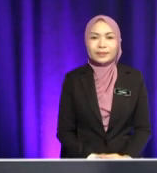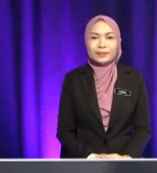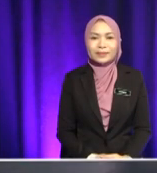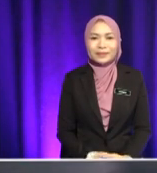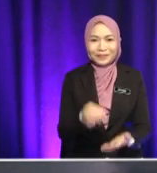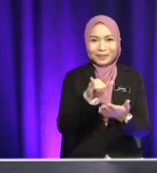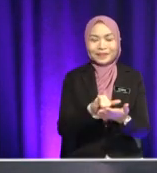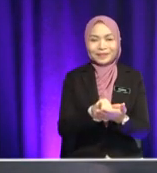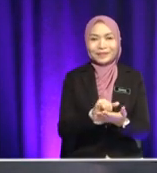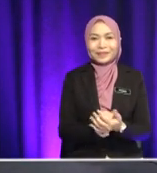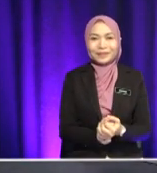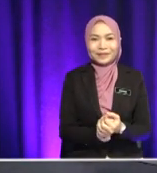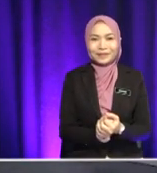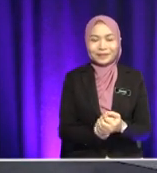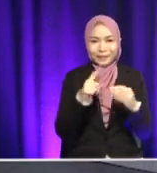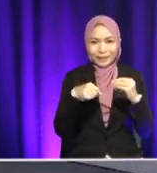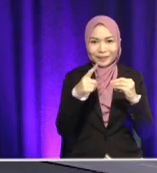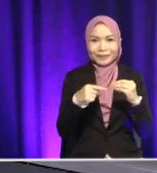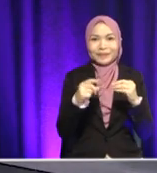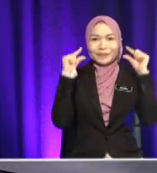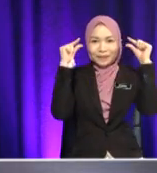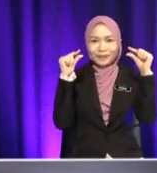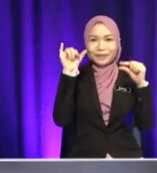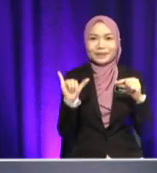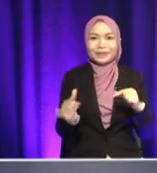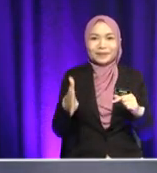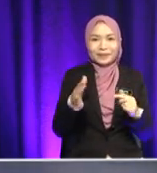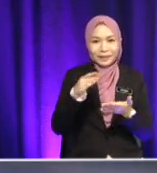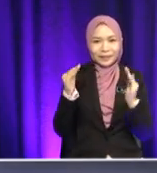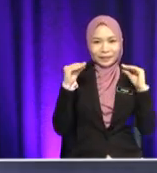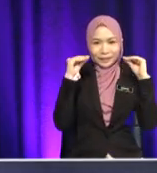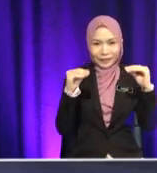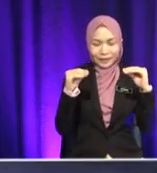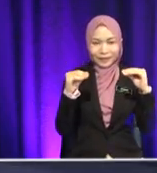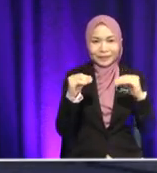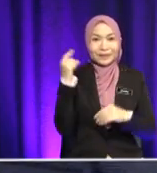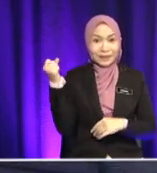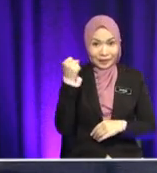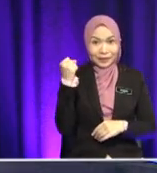itulah dia profil guru yang banyak kali kita nampak